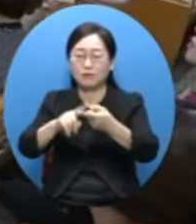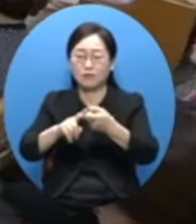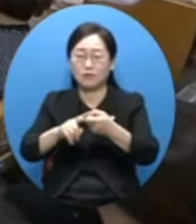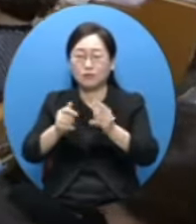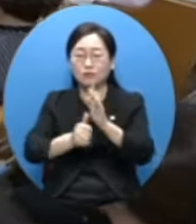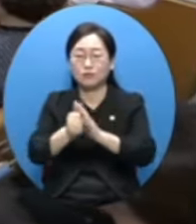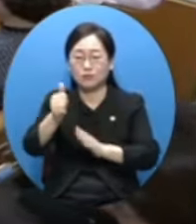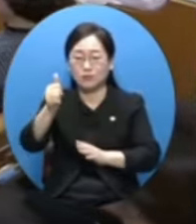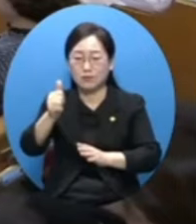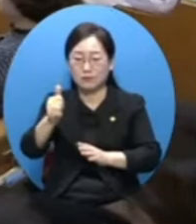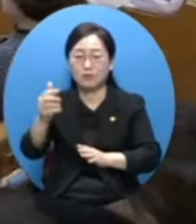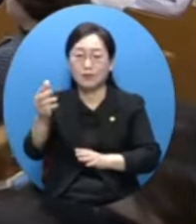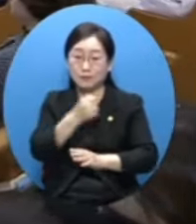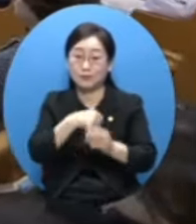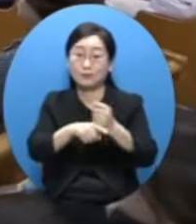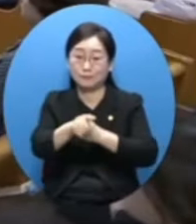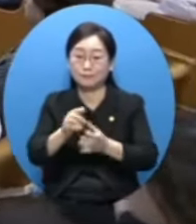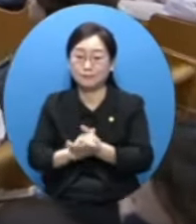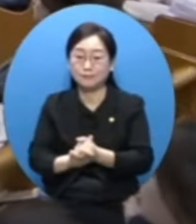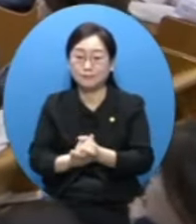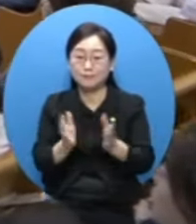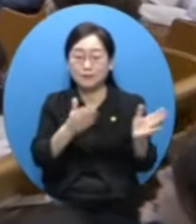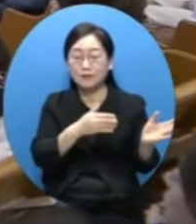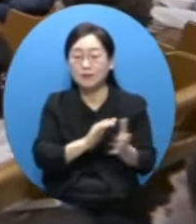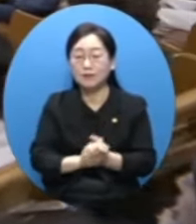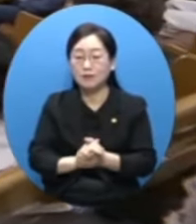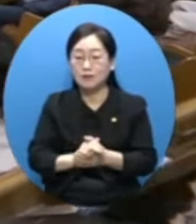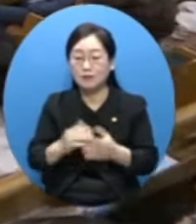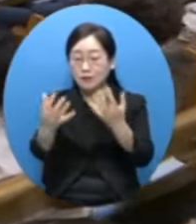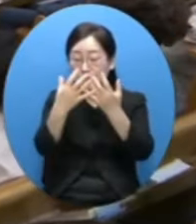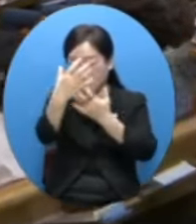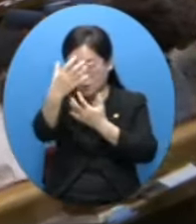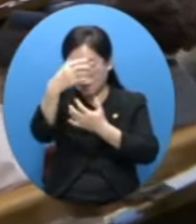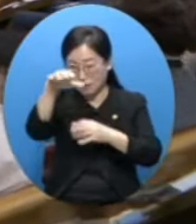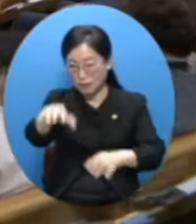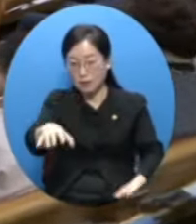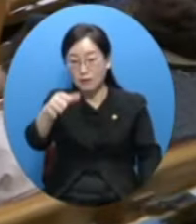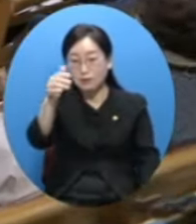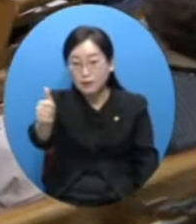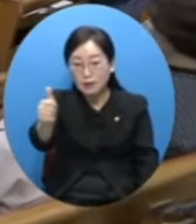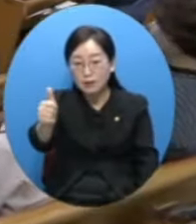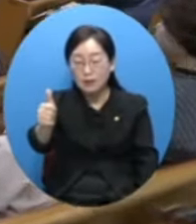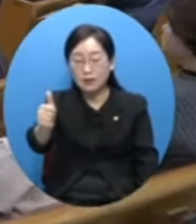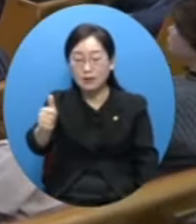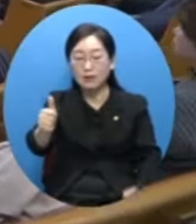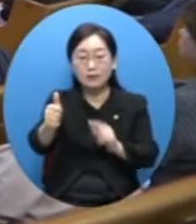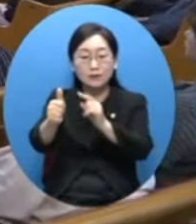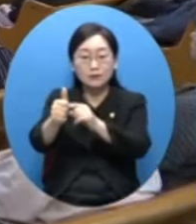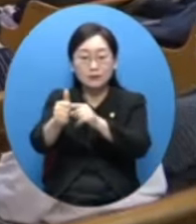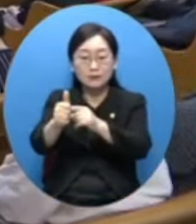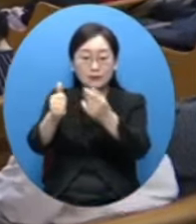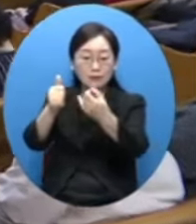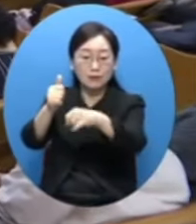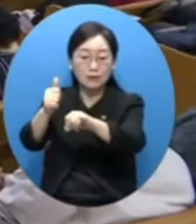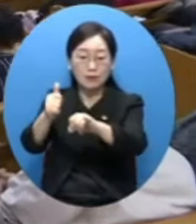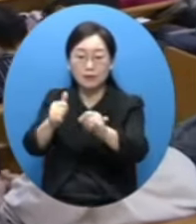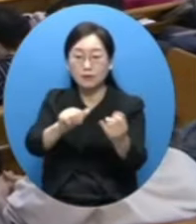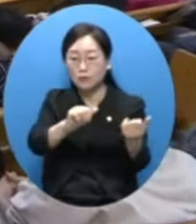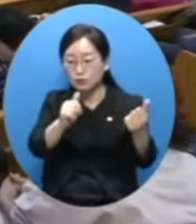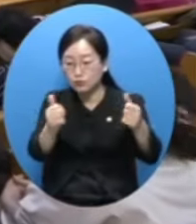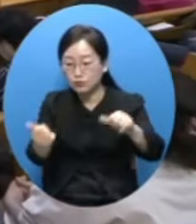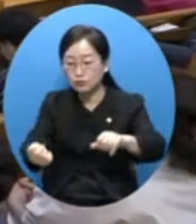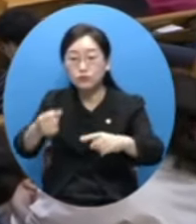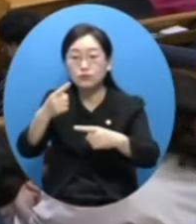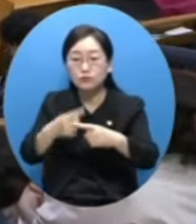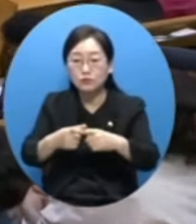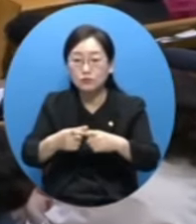이 회당장 야이로는 딸이 죽어가는데 무엇을 자기가 할